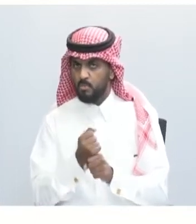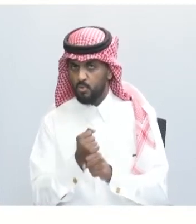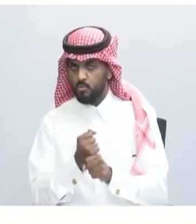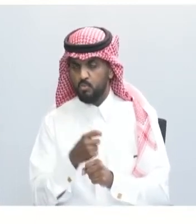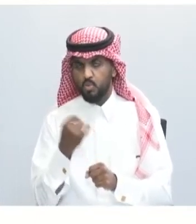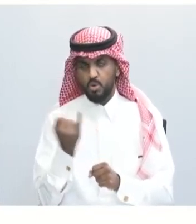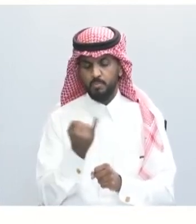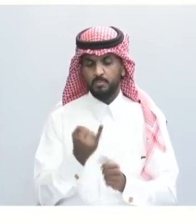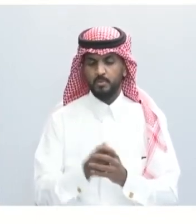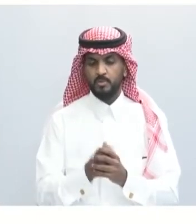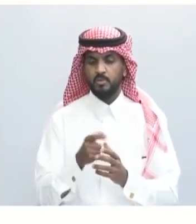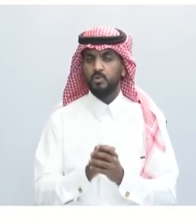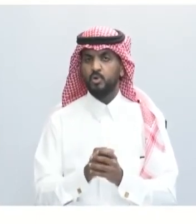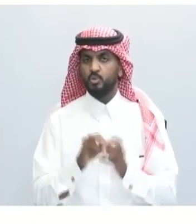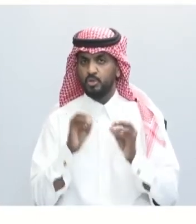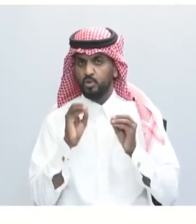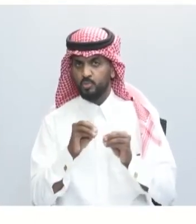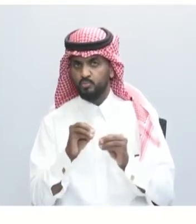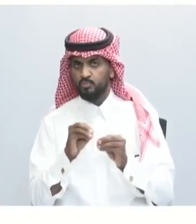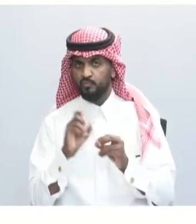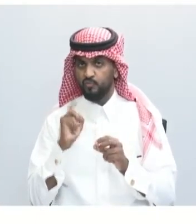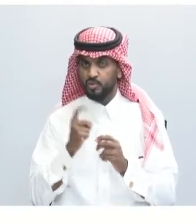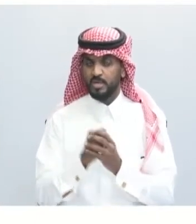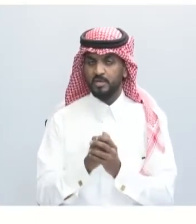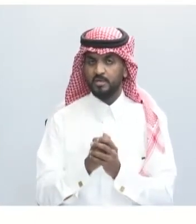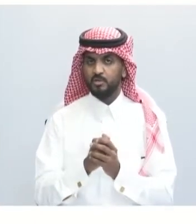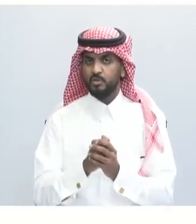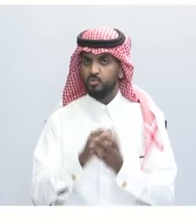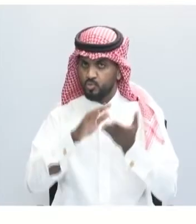فقد قررت ان اعطيكم فرصه لتساعده